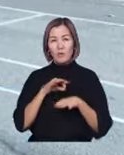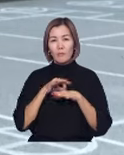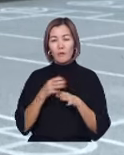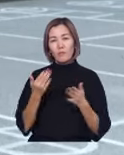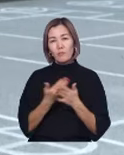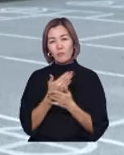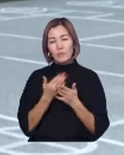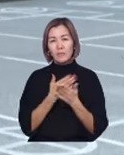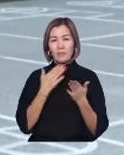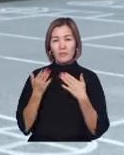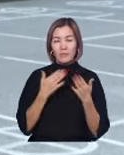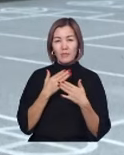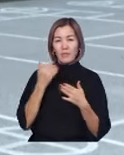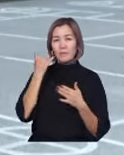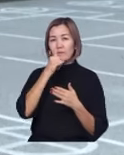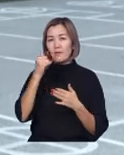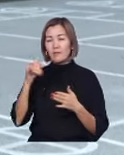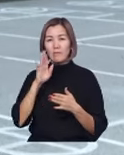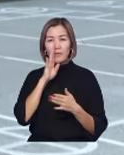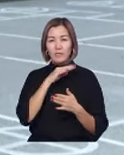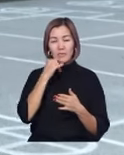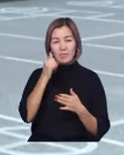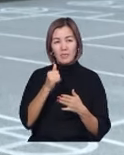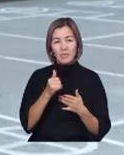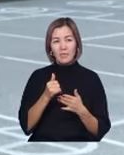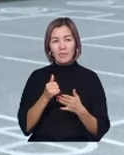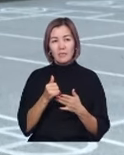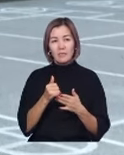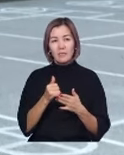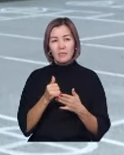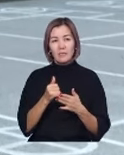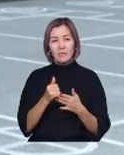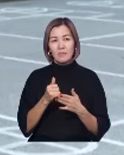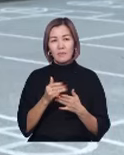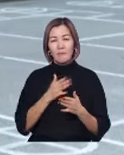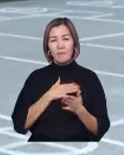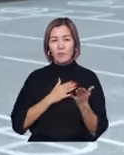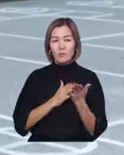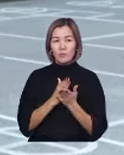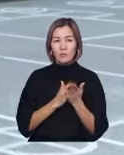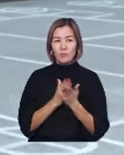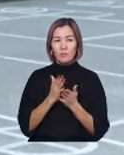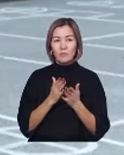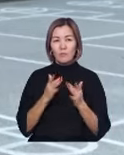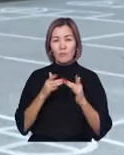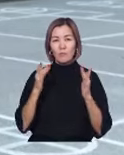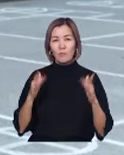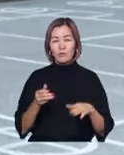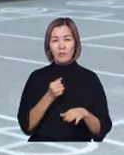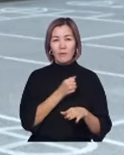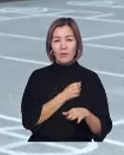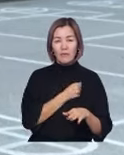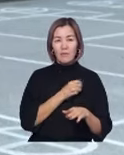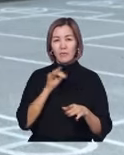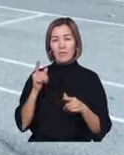беседы, обзваниваем родителей, то есть идет, так как бы сказать, мы служим небольшим мостиком между армией